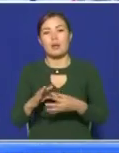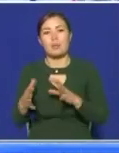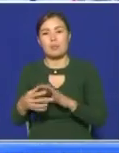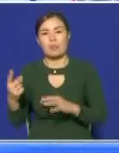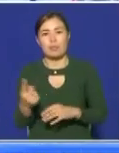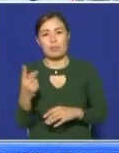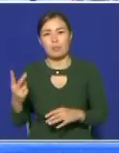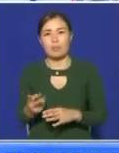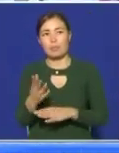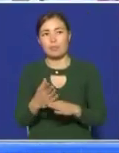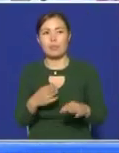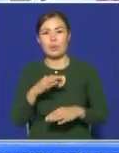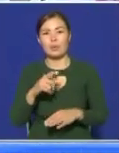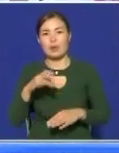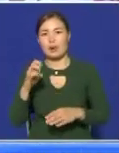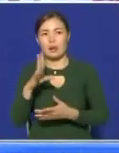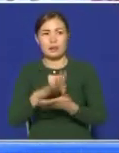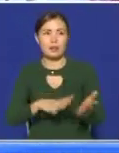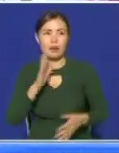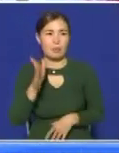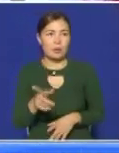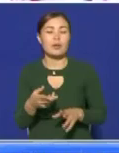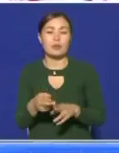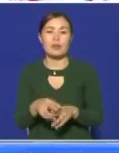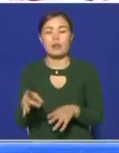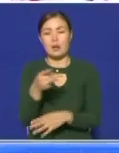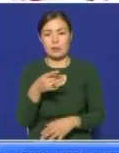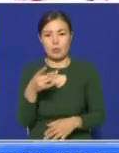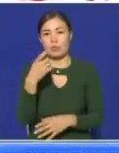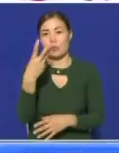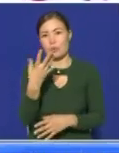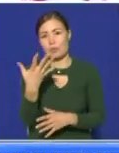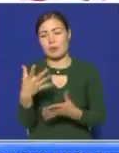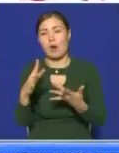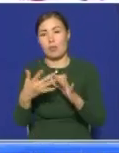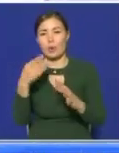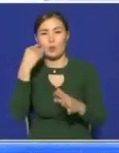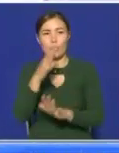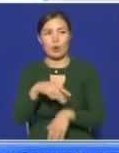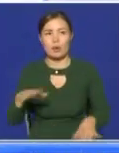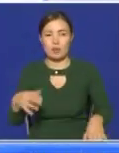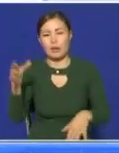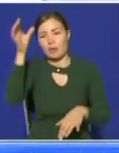екінші кезеңі ертең Түпқараған ауданында жалғасады. Осылайша республикадағы 165 ауданның үздік оқушылары